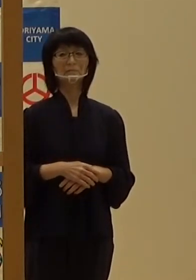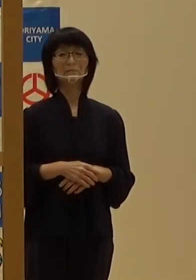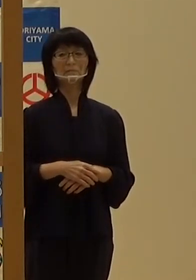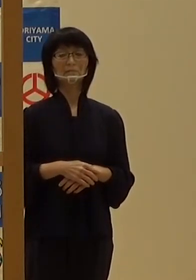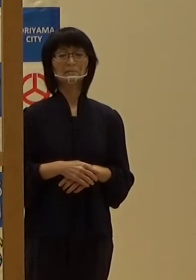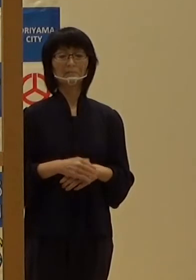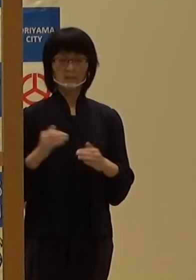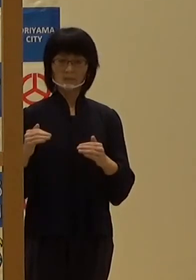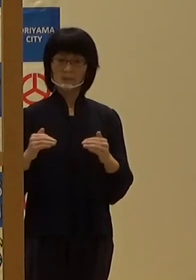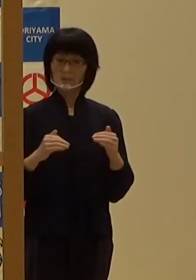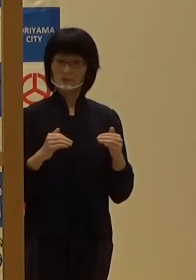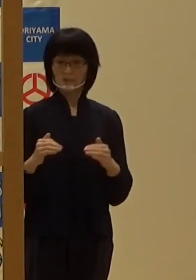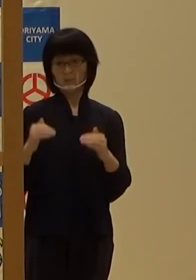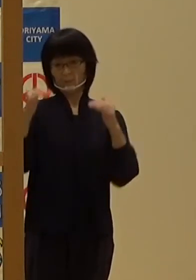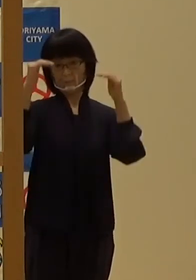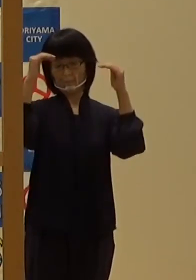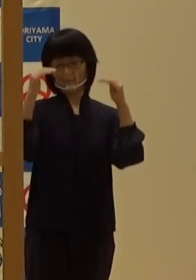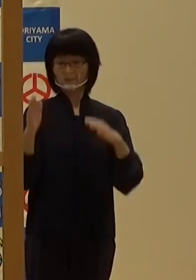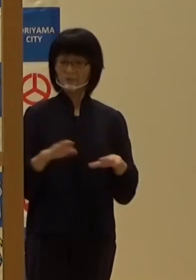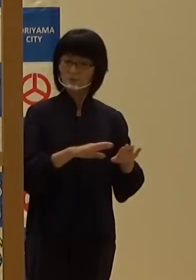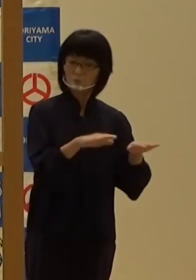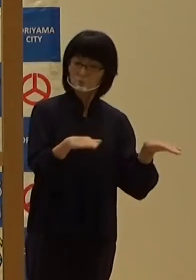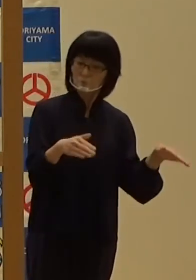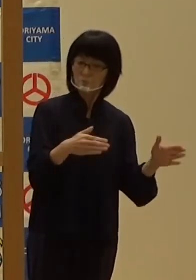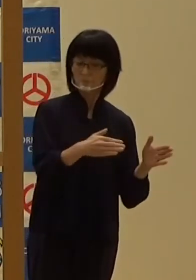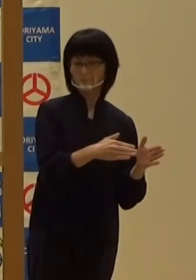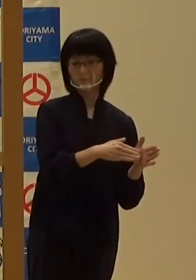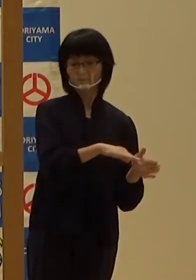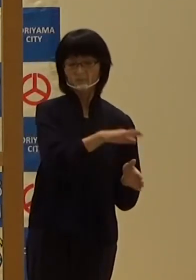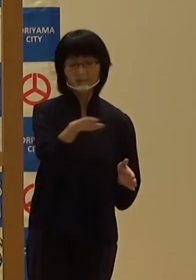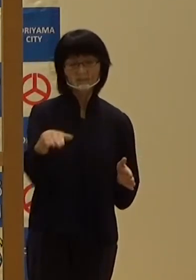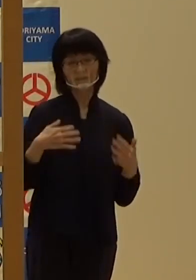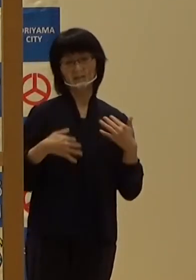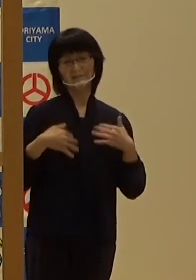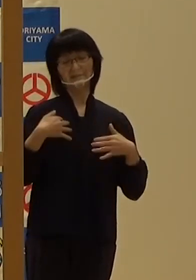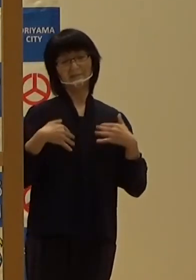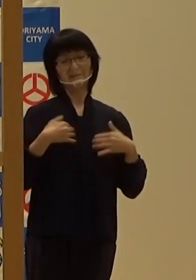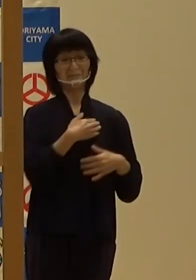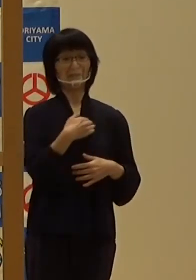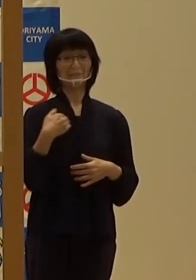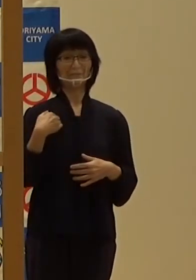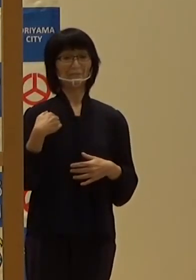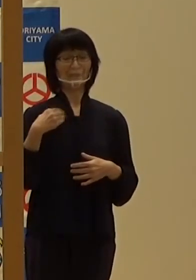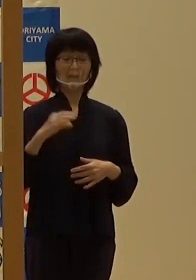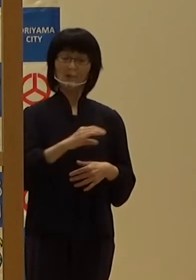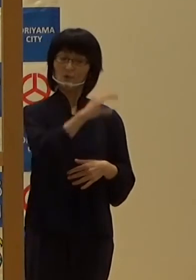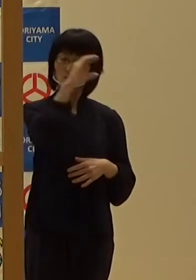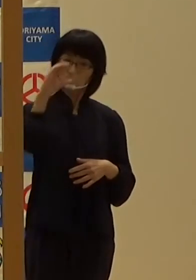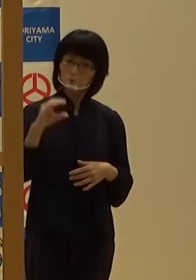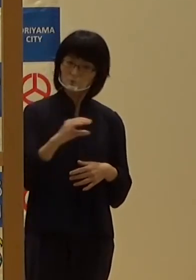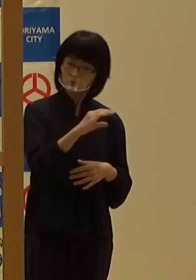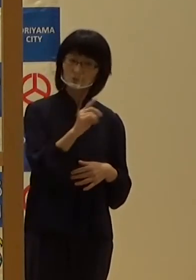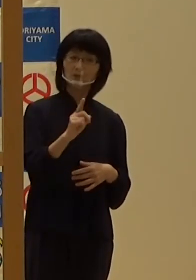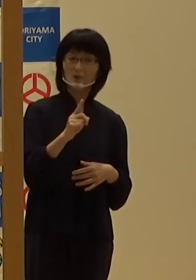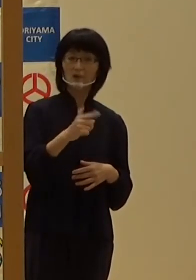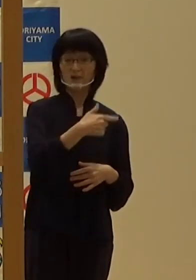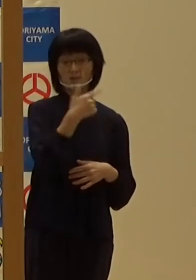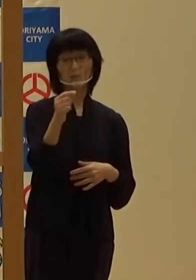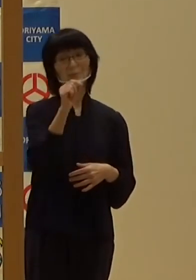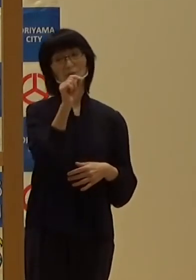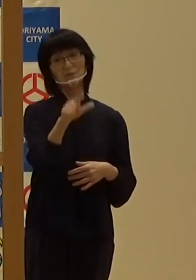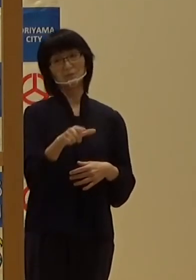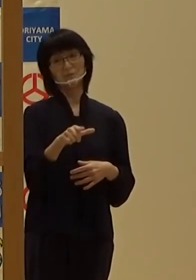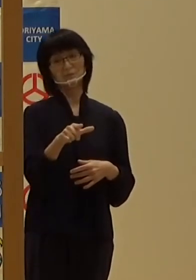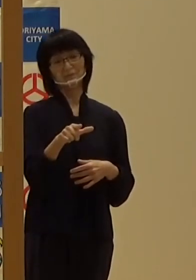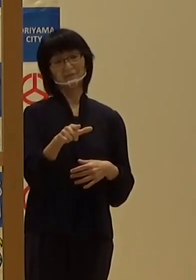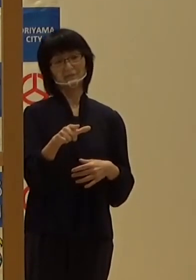大人から子どもまで楽しめるっていう観覧車とまでは行きませんけども、大月の方でしたっけ、体育